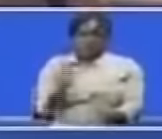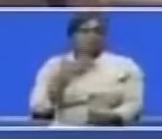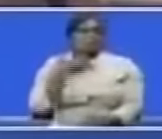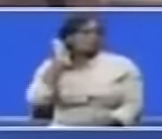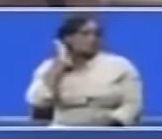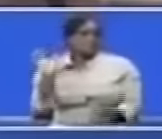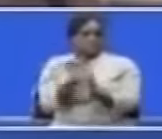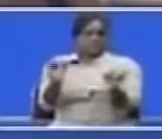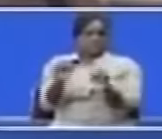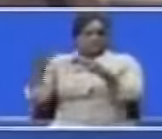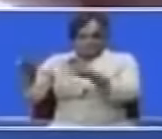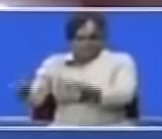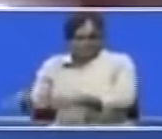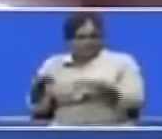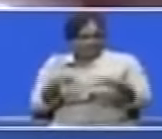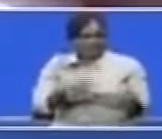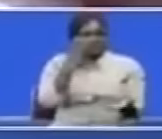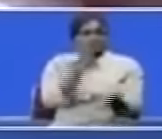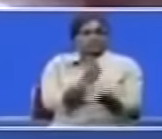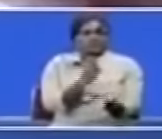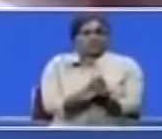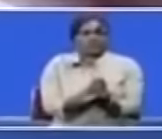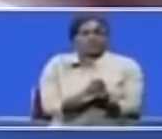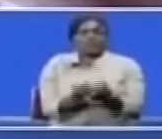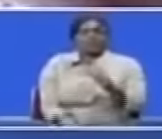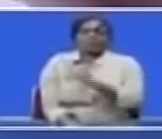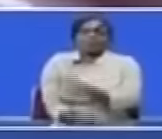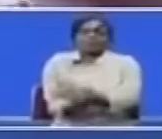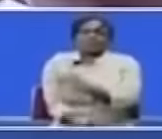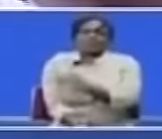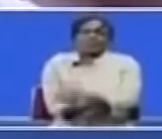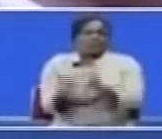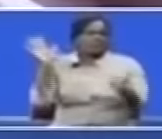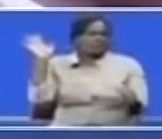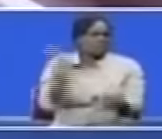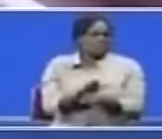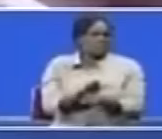kuelewa. Sasa sisi tuumia sana. Uongozi, alafu ufisadi mwingi, wanakula pesa.